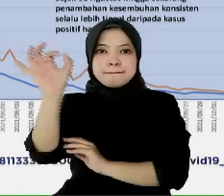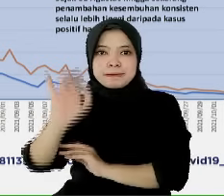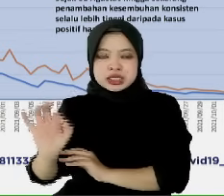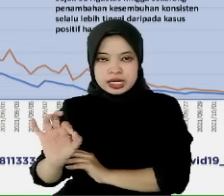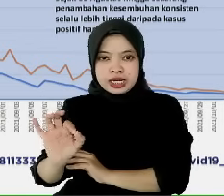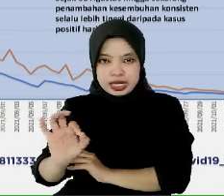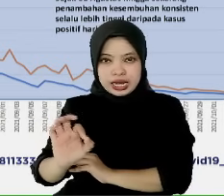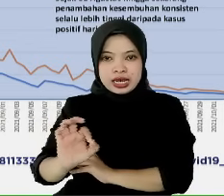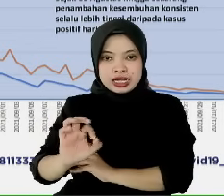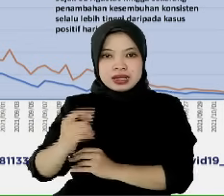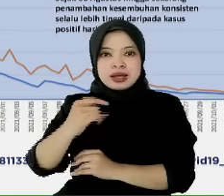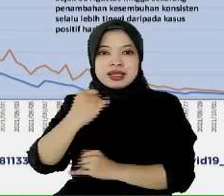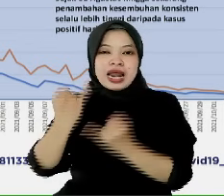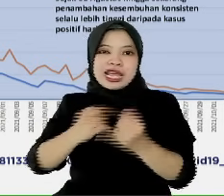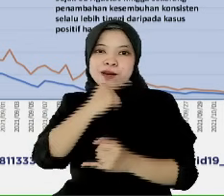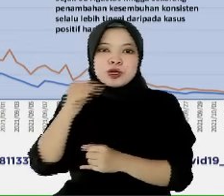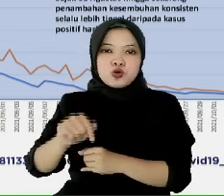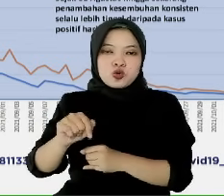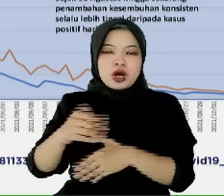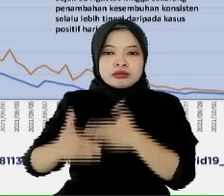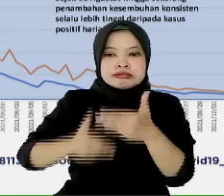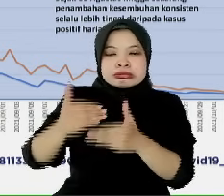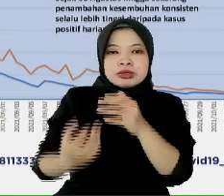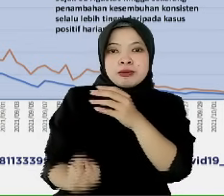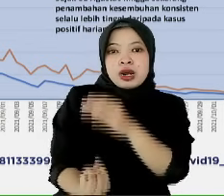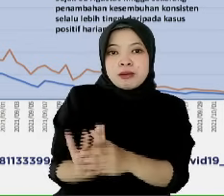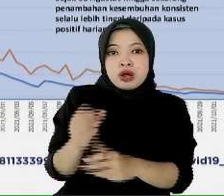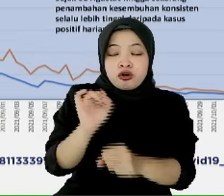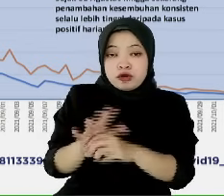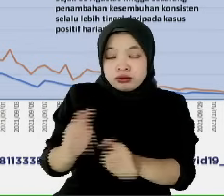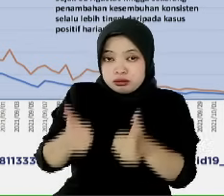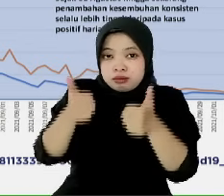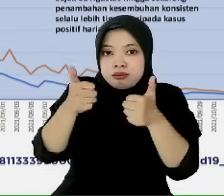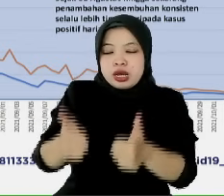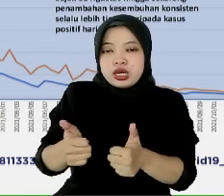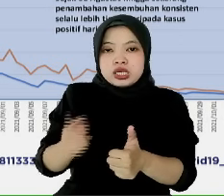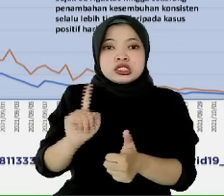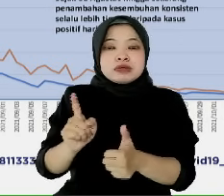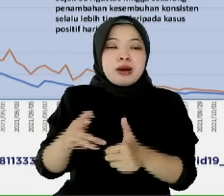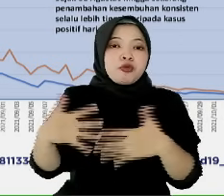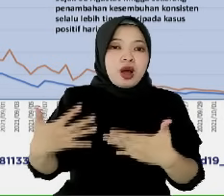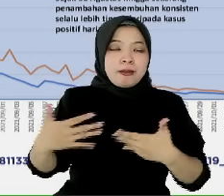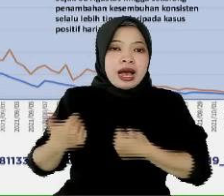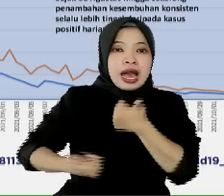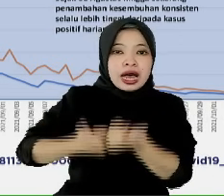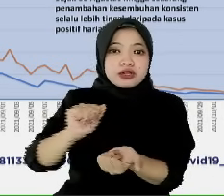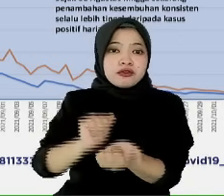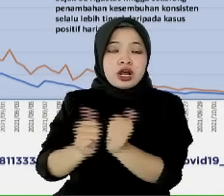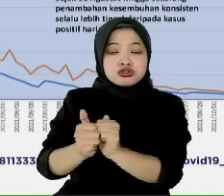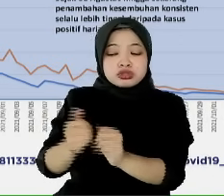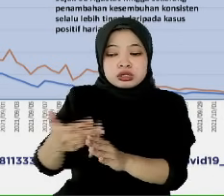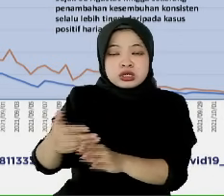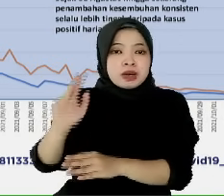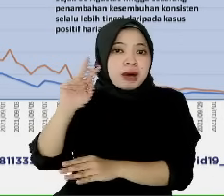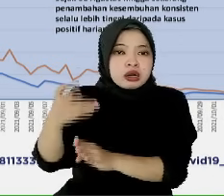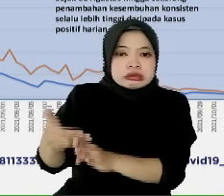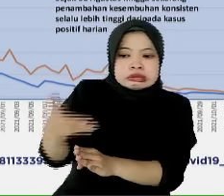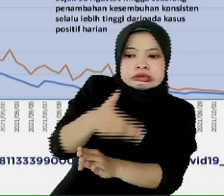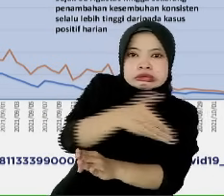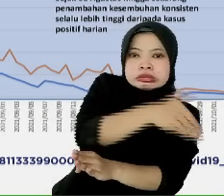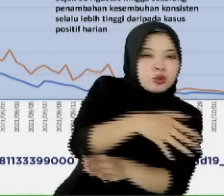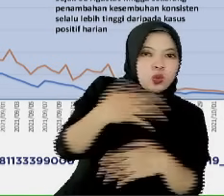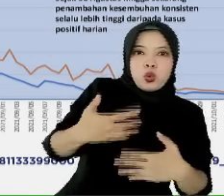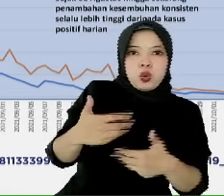0,86% di minggu terakhir. Ini adalah perkembangan yang sangat baik, mengingat pada lonjakan kasus kemarin, kasus aktif